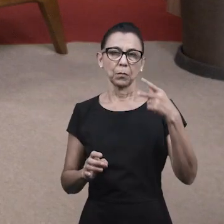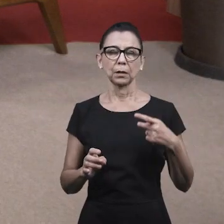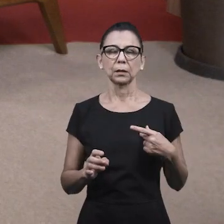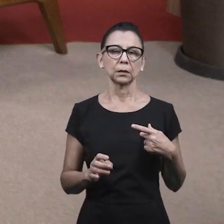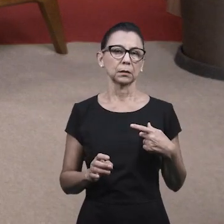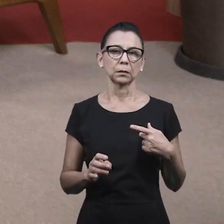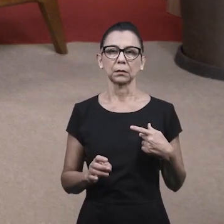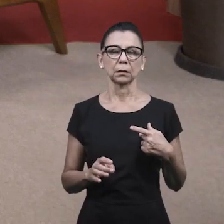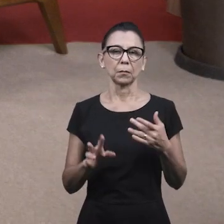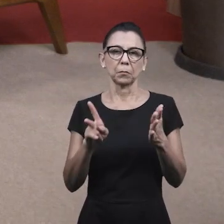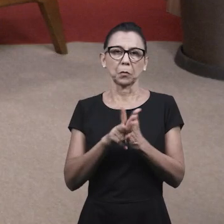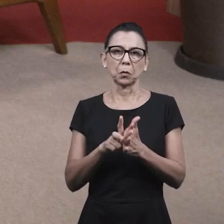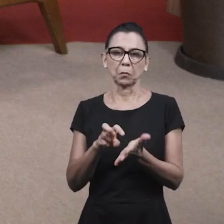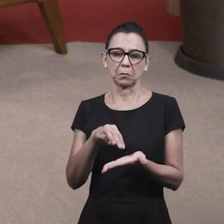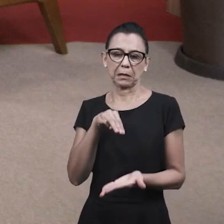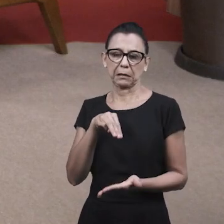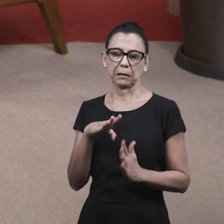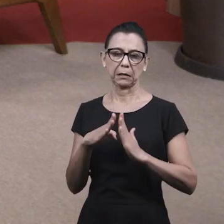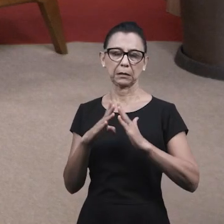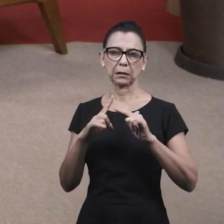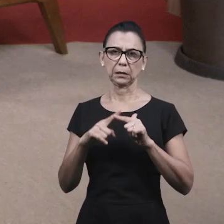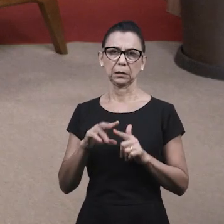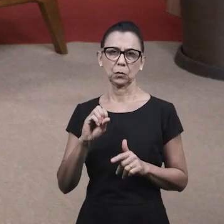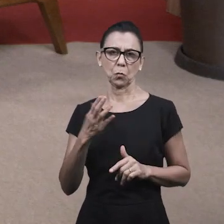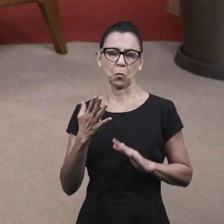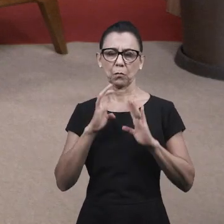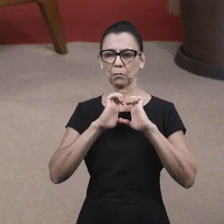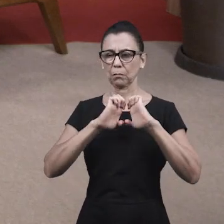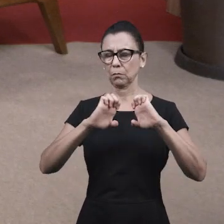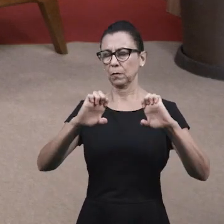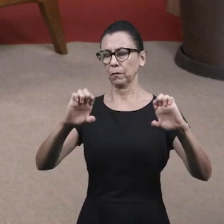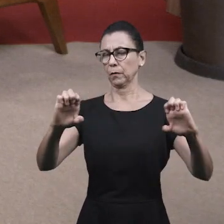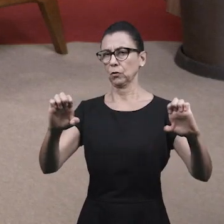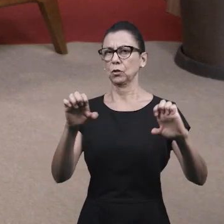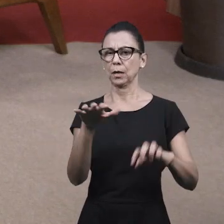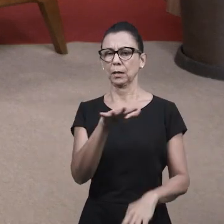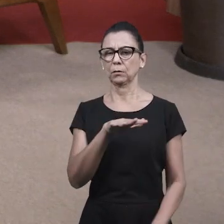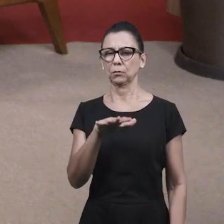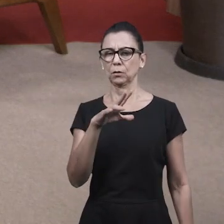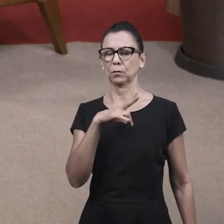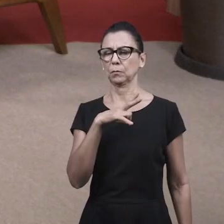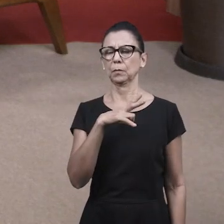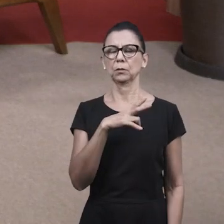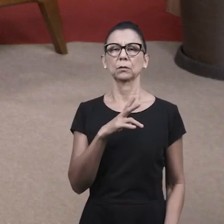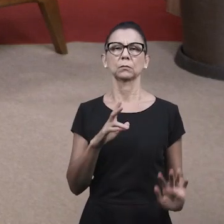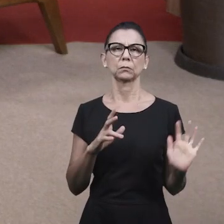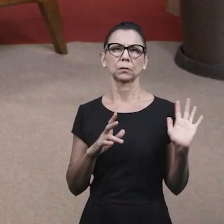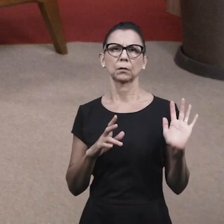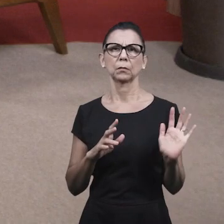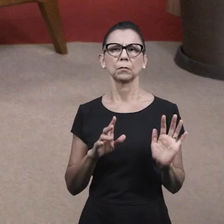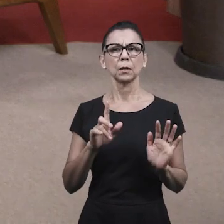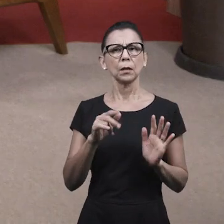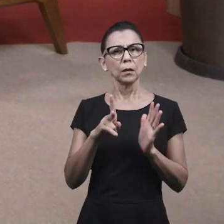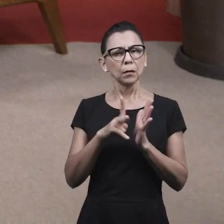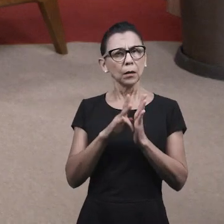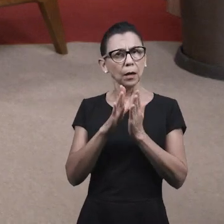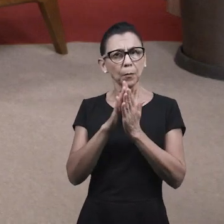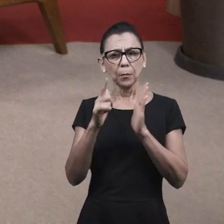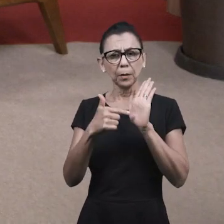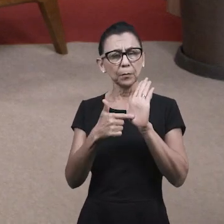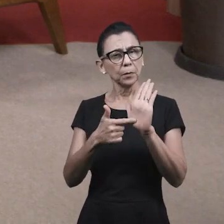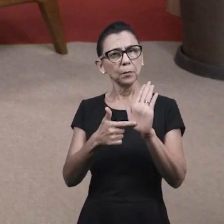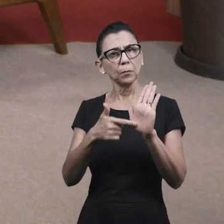dit, Daniel, que de manière très assertive, ce n'est pas une idée, une doctrine créée à l'Église chrétienne Maranatha ou de l'Évangile